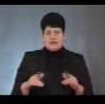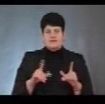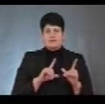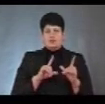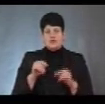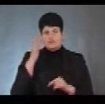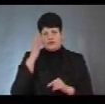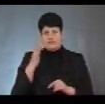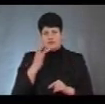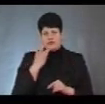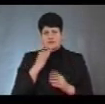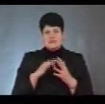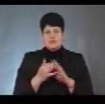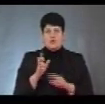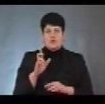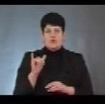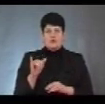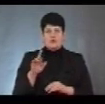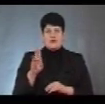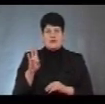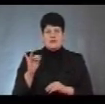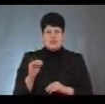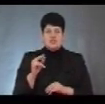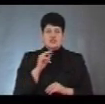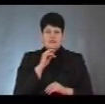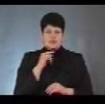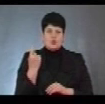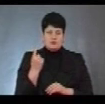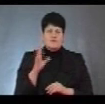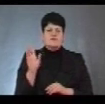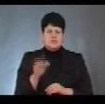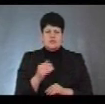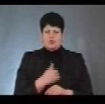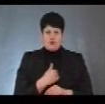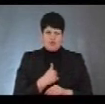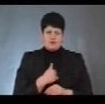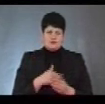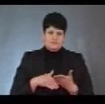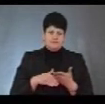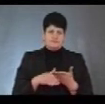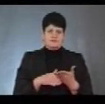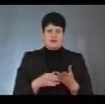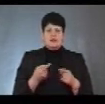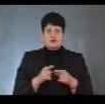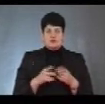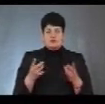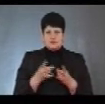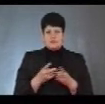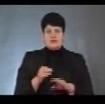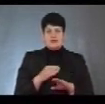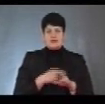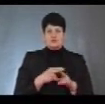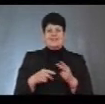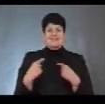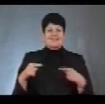поїдуть влітку у село Буяни Чернівецької області. Всі охочі можуть долучитися до флешмобу. Для цього потрібно надягнути різні шкарпетки.